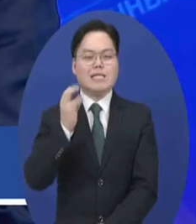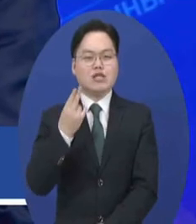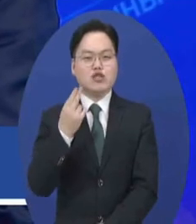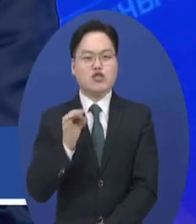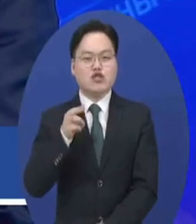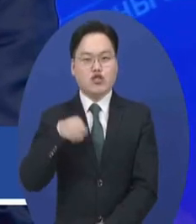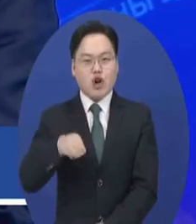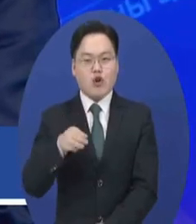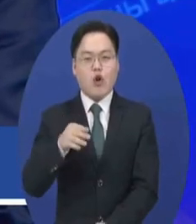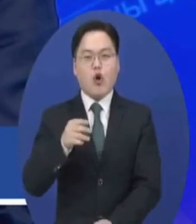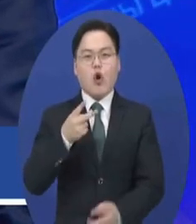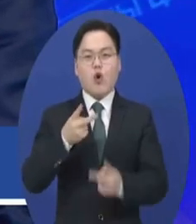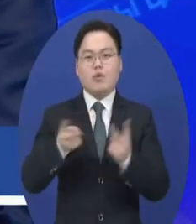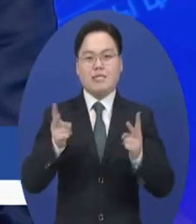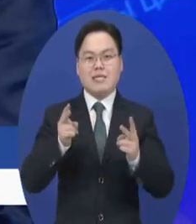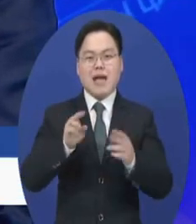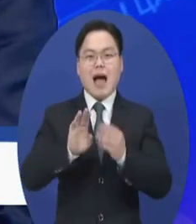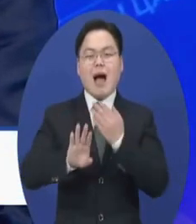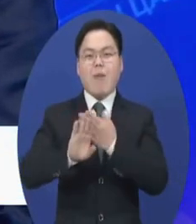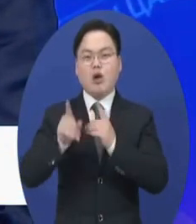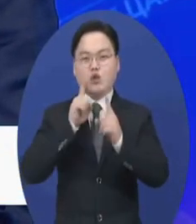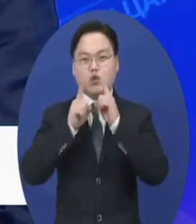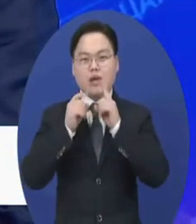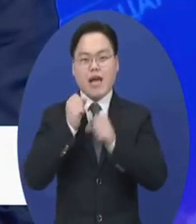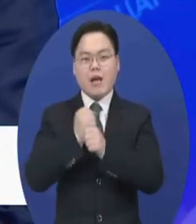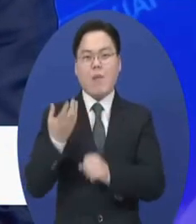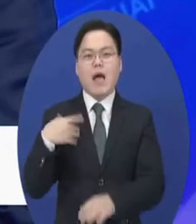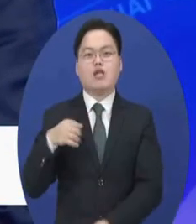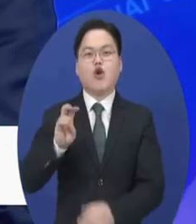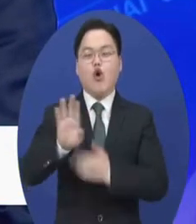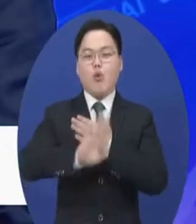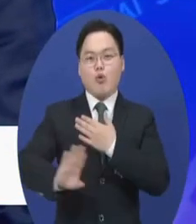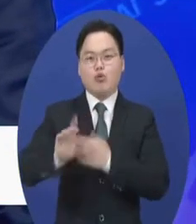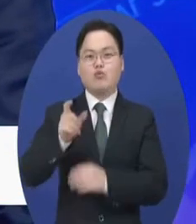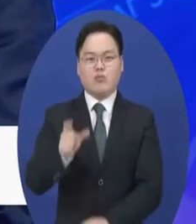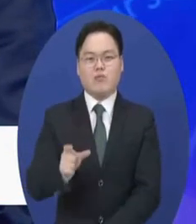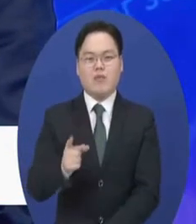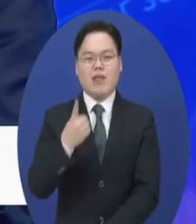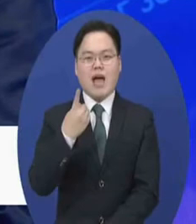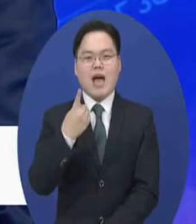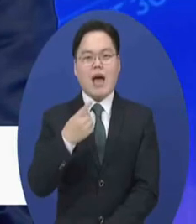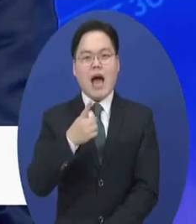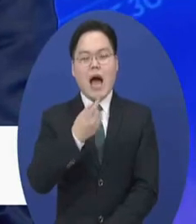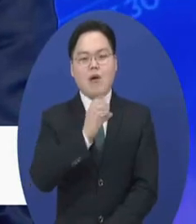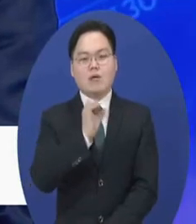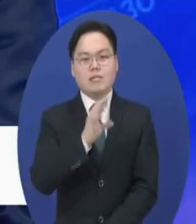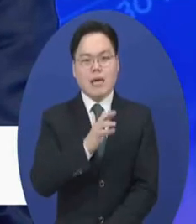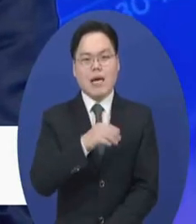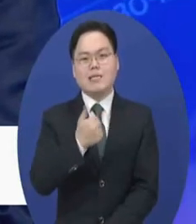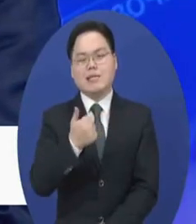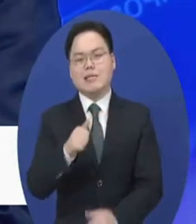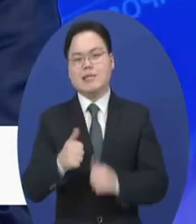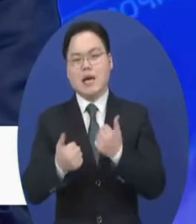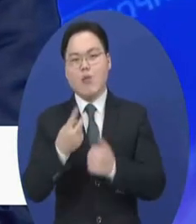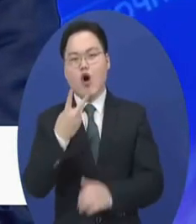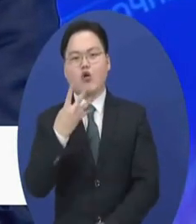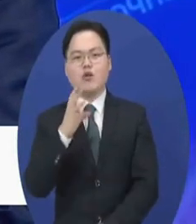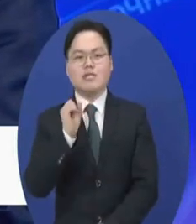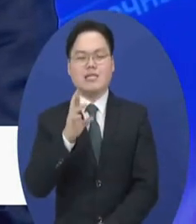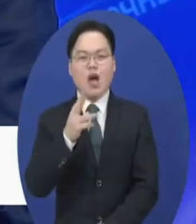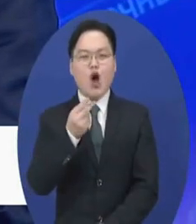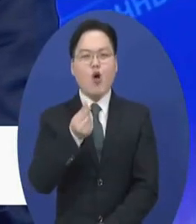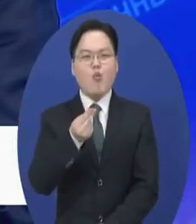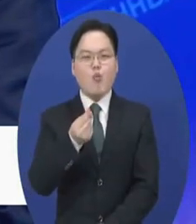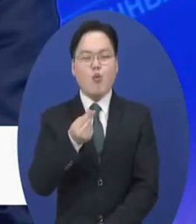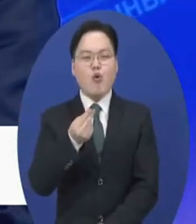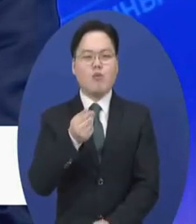зөвлөлийн ажилтан байсан өмгөөлөгч гих одоо энэ хүнээс одоо 10 сая хүртэл те заримд нь 24 сая хүртэл одоо төгөргийн